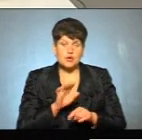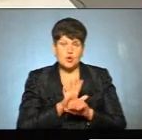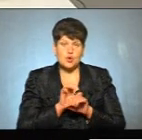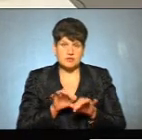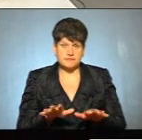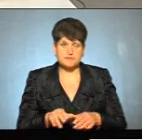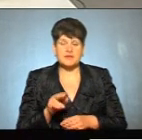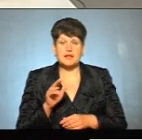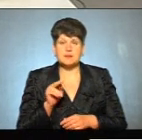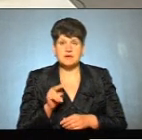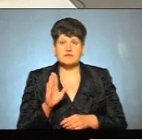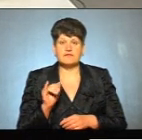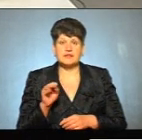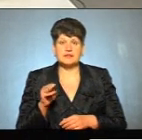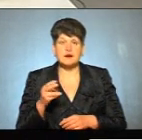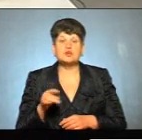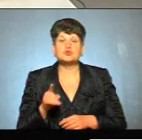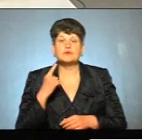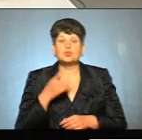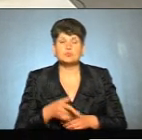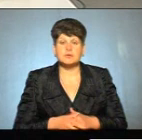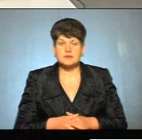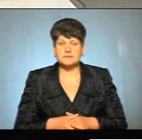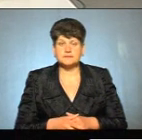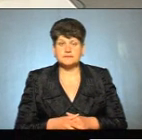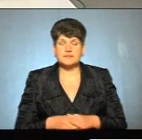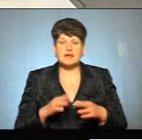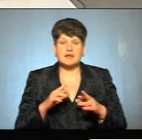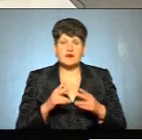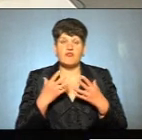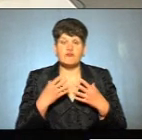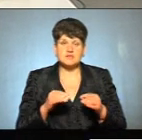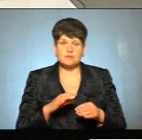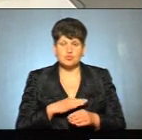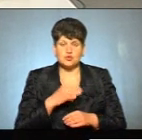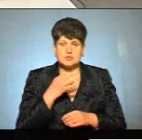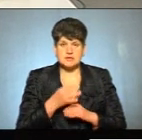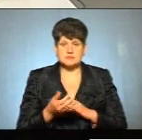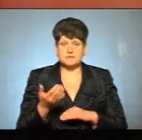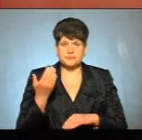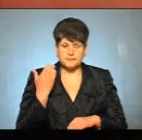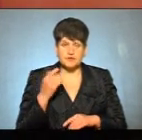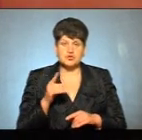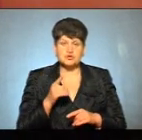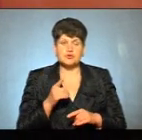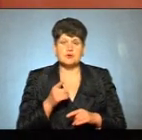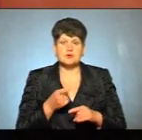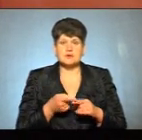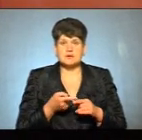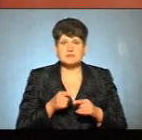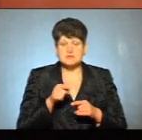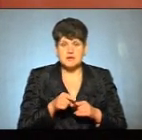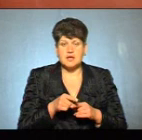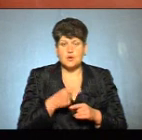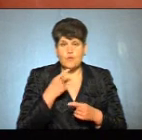І, пастор Віталій, що ви думаєте? Як вже було сказано переді мною, що через це говорить Бог до